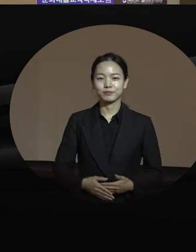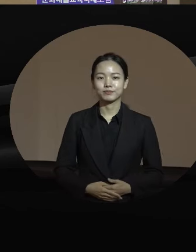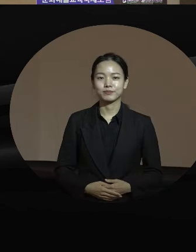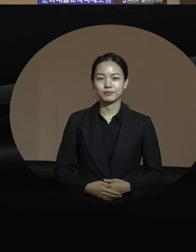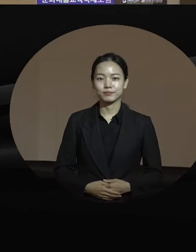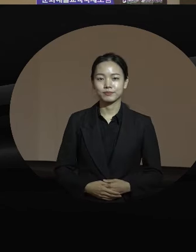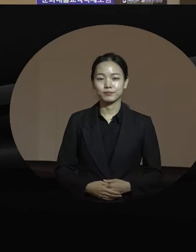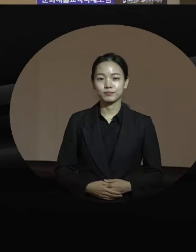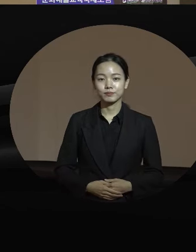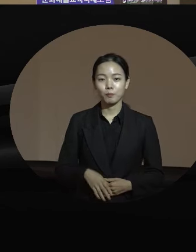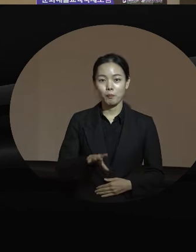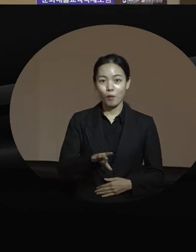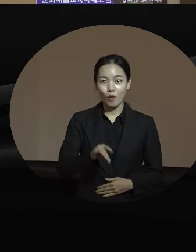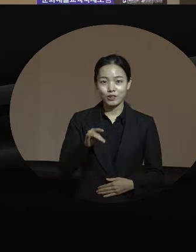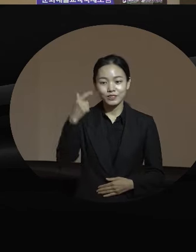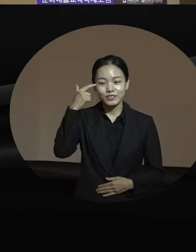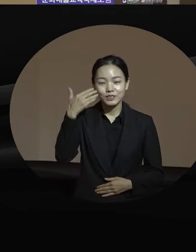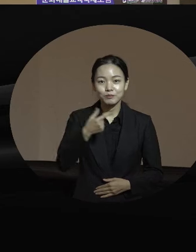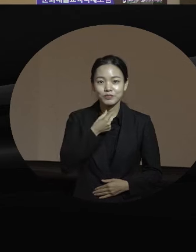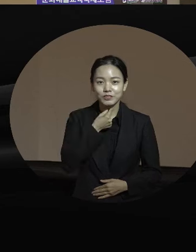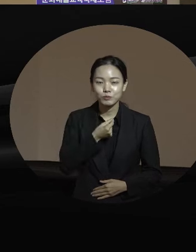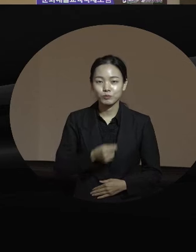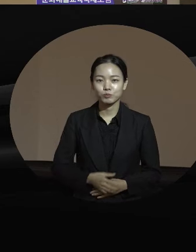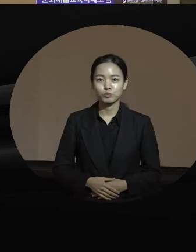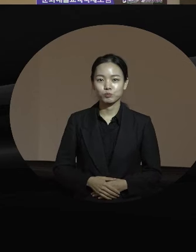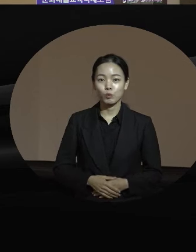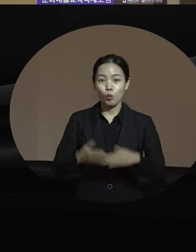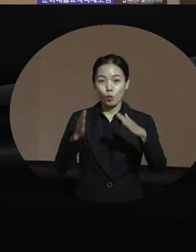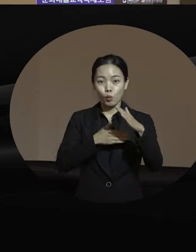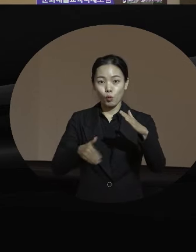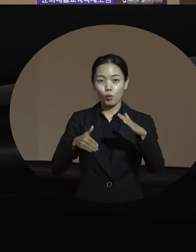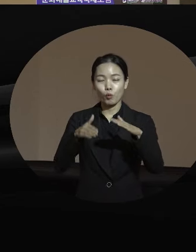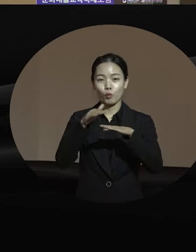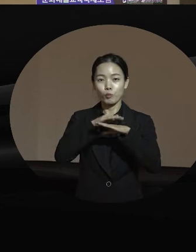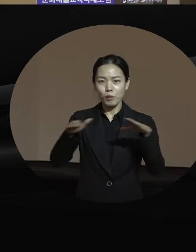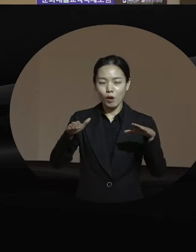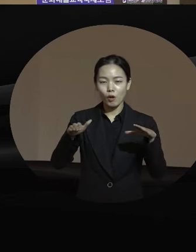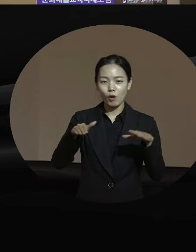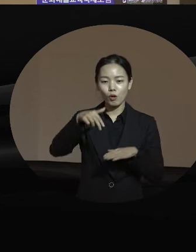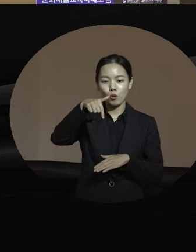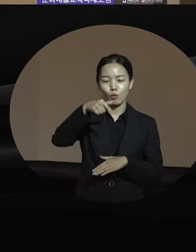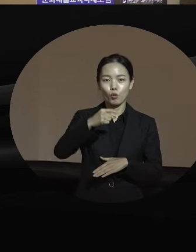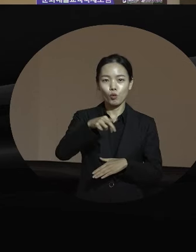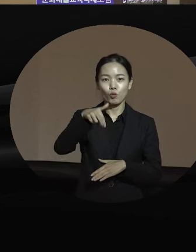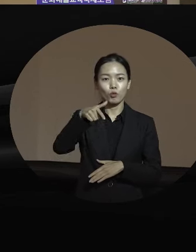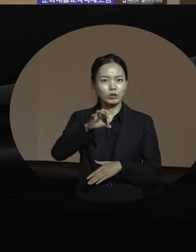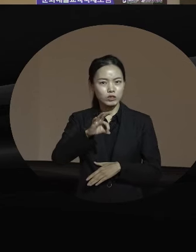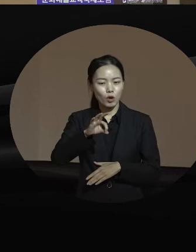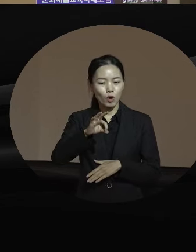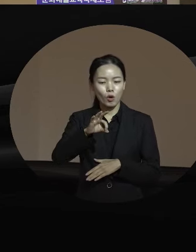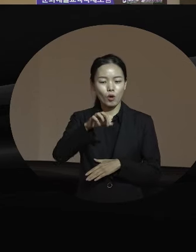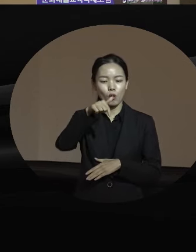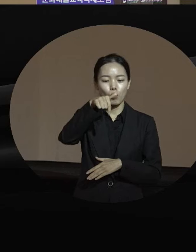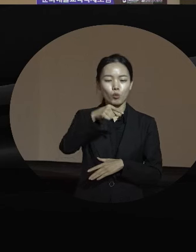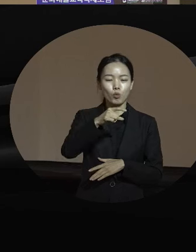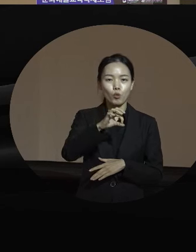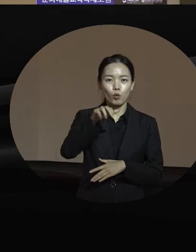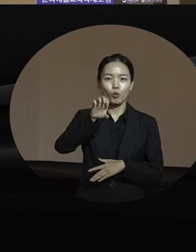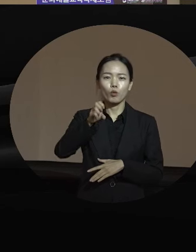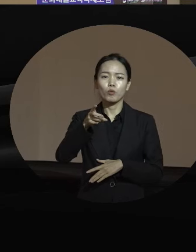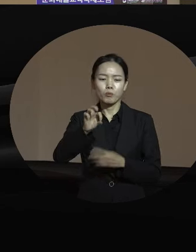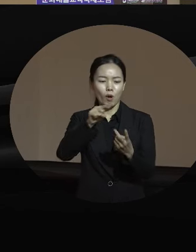먼저 여러분께 질문 하나 드리겠는데요. 여러분 공정하면서도 공평한 문화예술교육이란 어떠한 모습일까요?